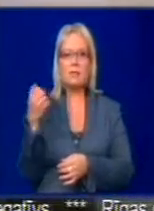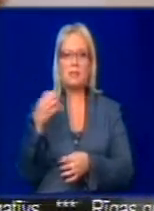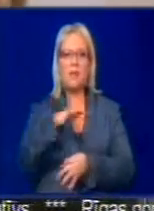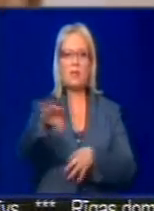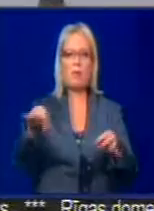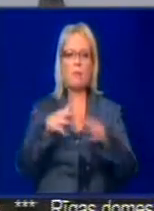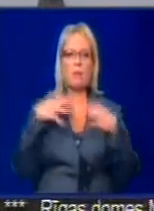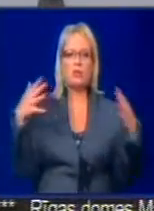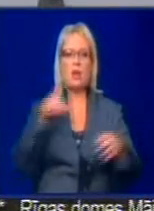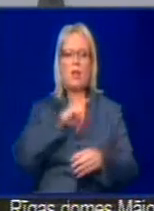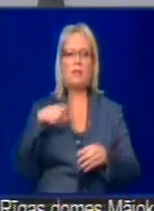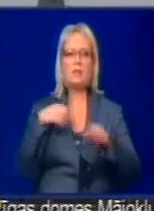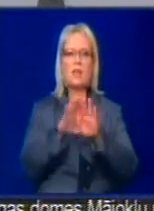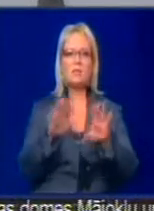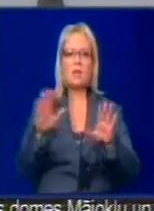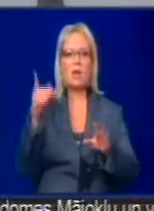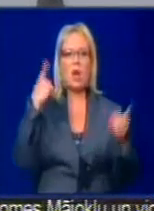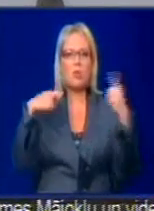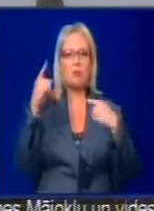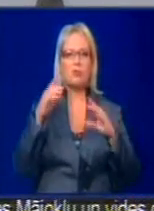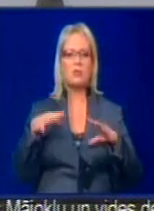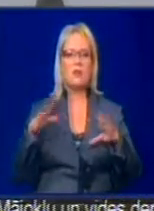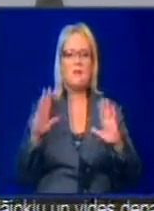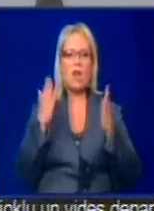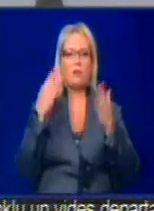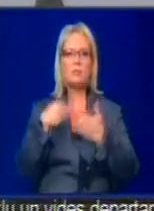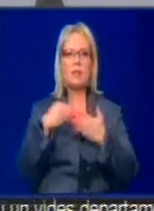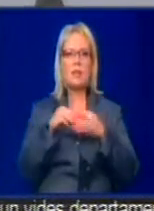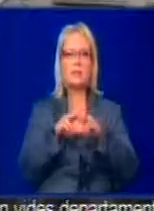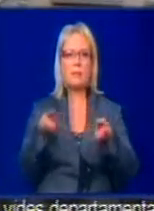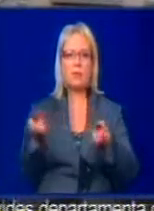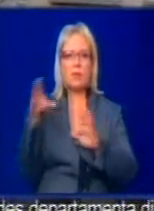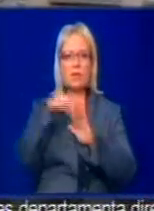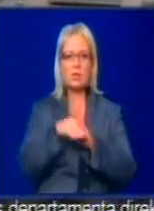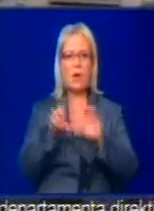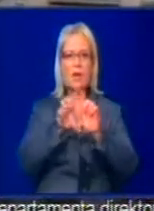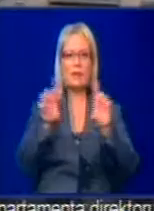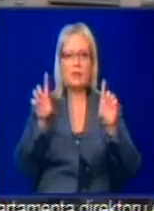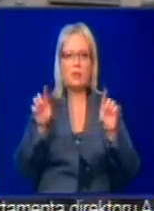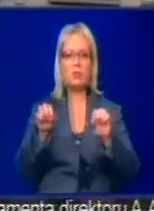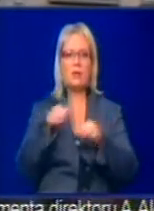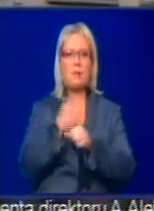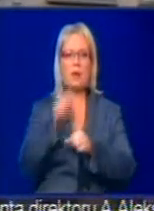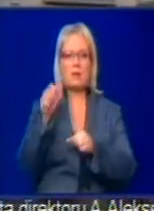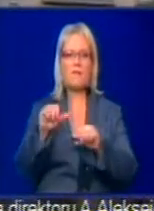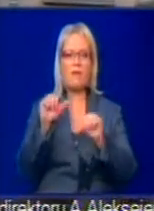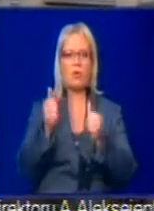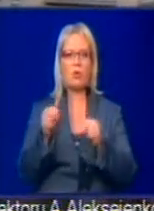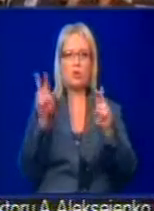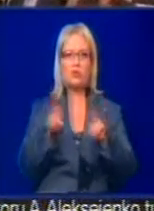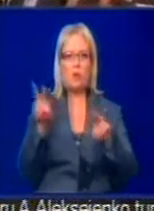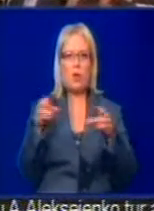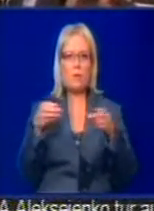500 kvadrātmetru plašās Latvijas ekspozīcijas radošos veikumus izvērtēs ministriju un iesaistīto institūciju pārstāvi veidot žūrijas